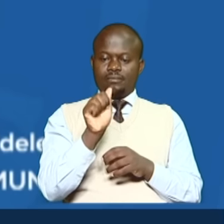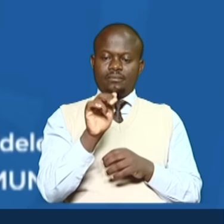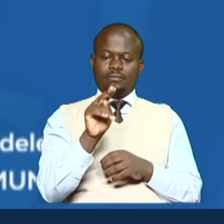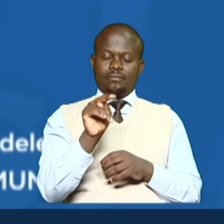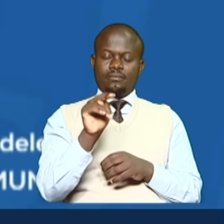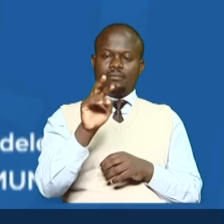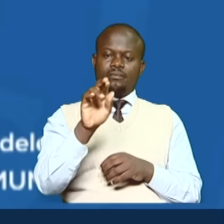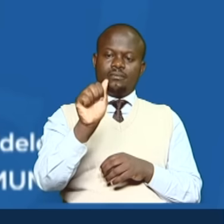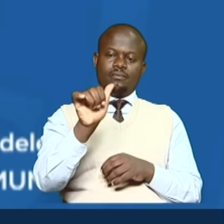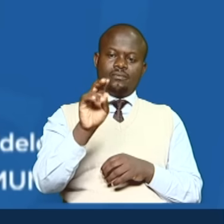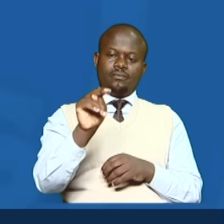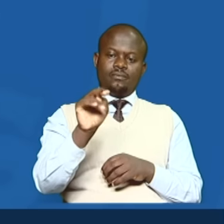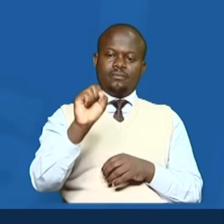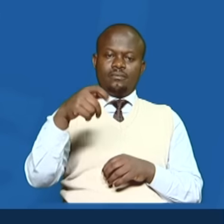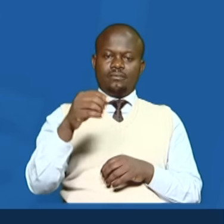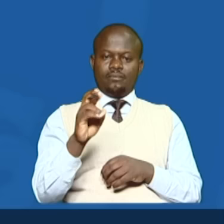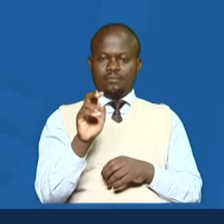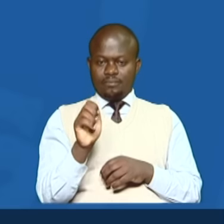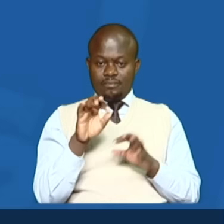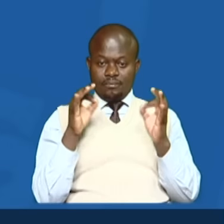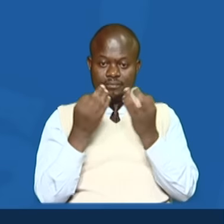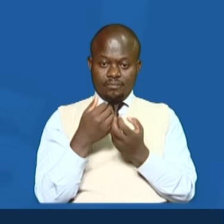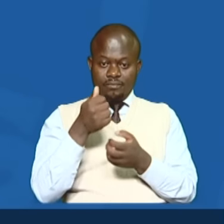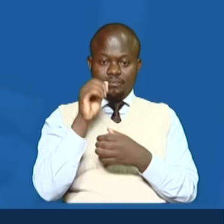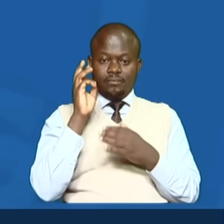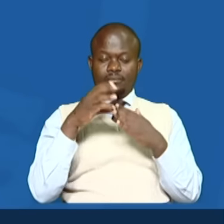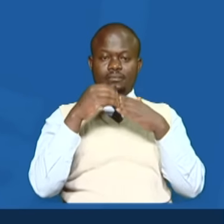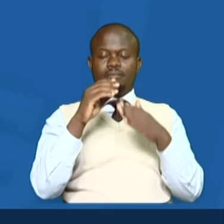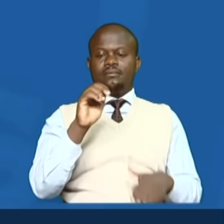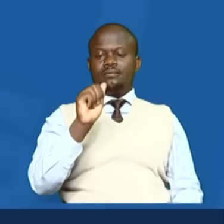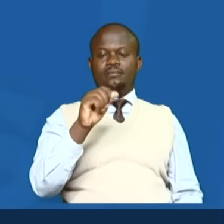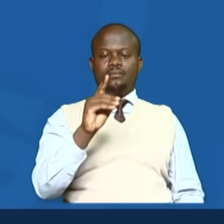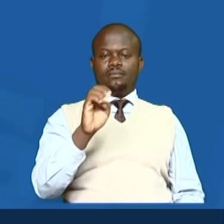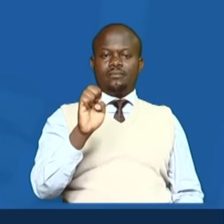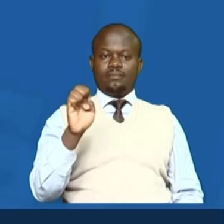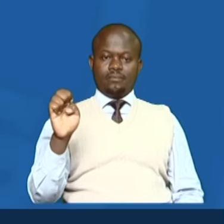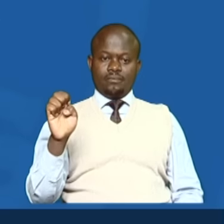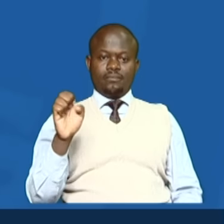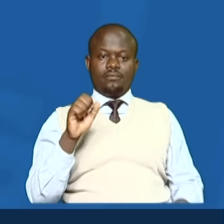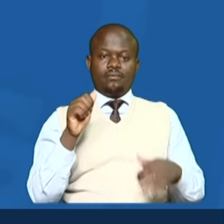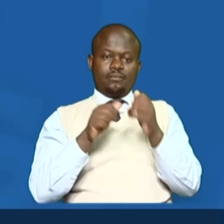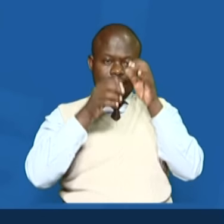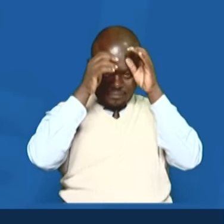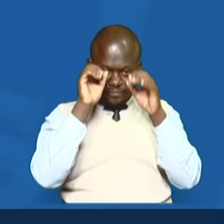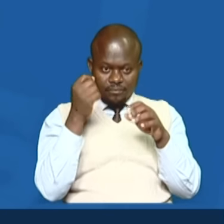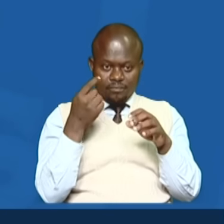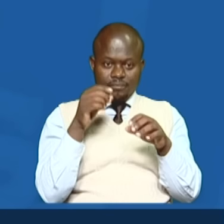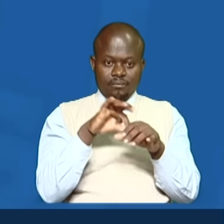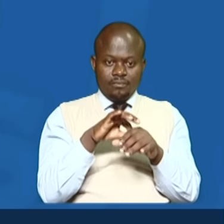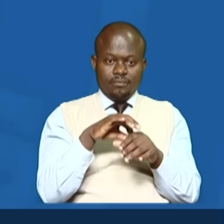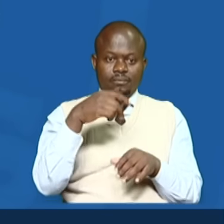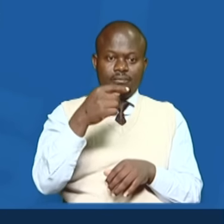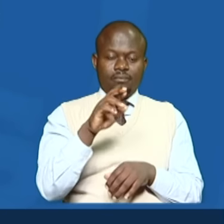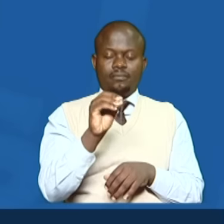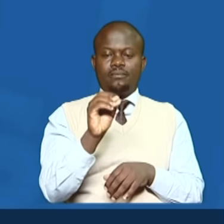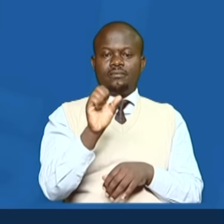se executive committee rero association izayoborwa na Tade Twagirayezu vice president wa mbere, watowe ni Prosper Muhirwa, mu